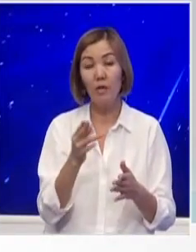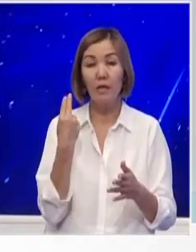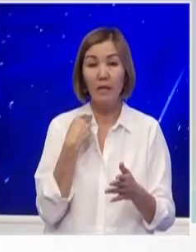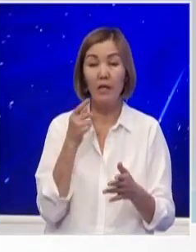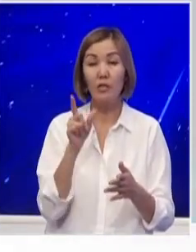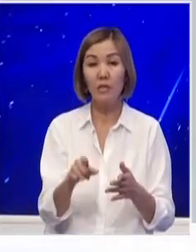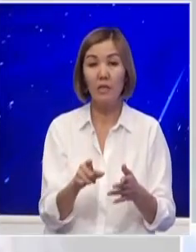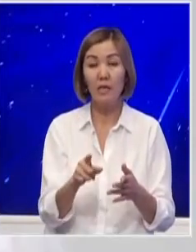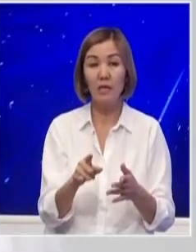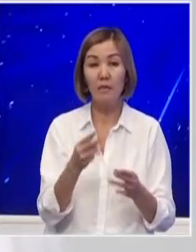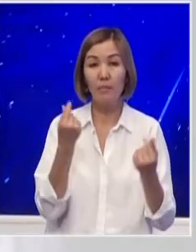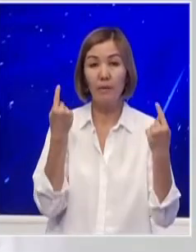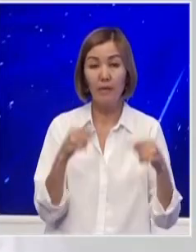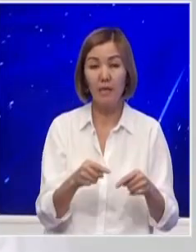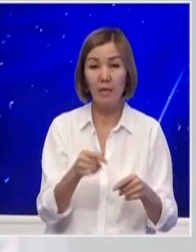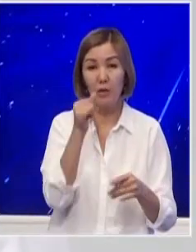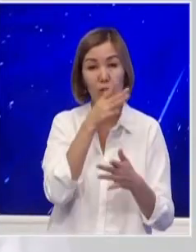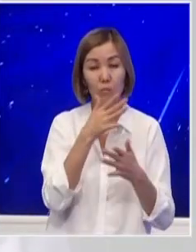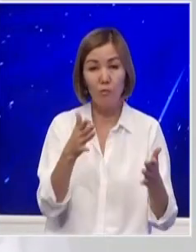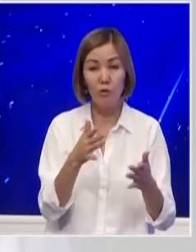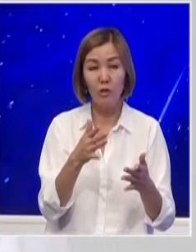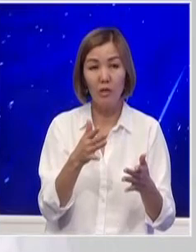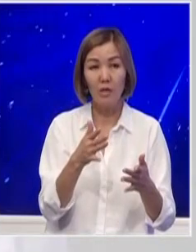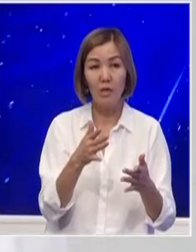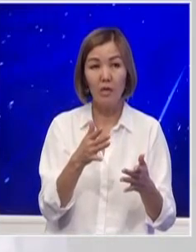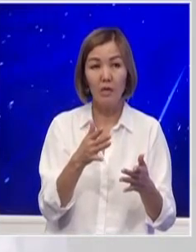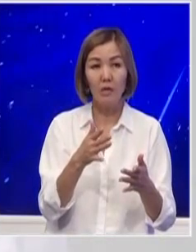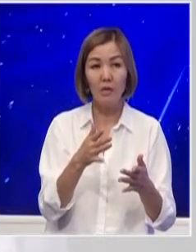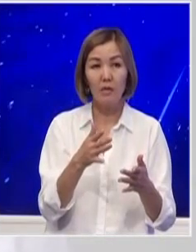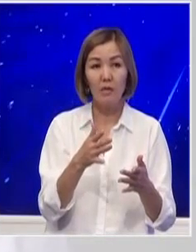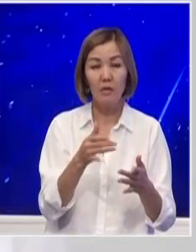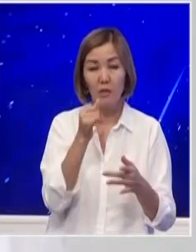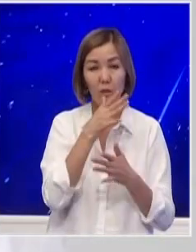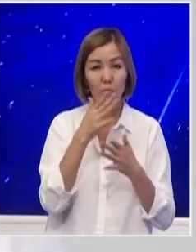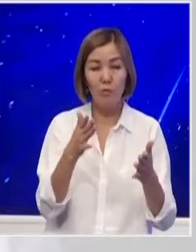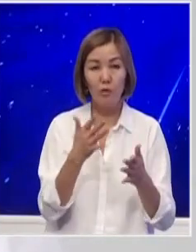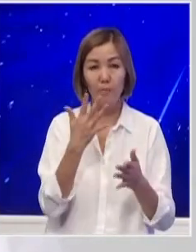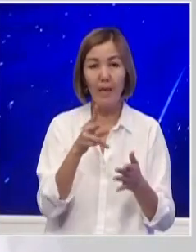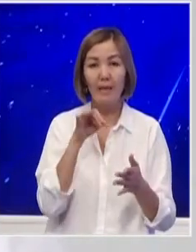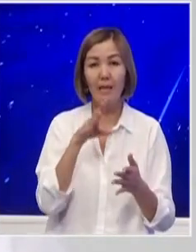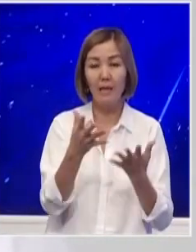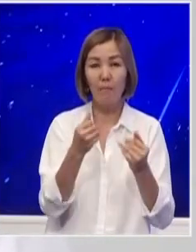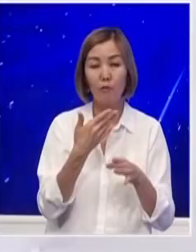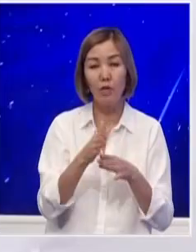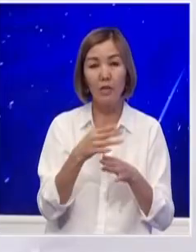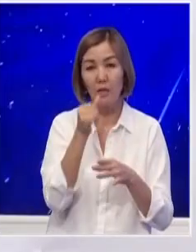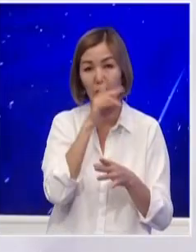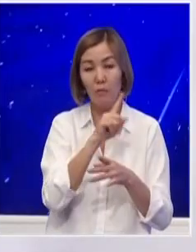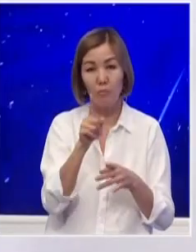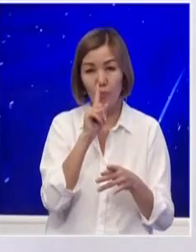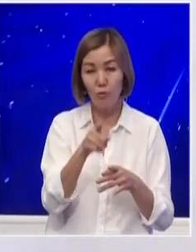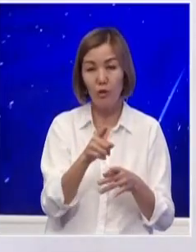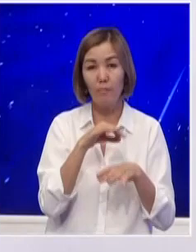после применения банкротства не сможет после признания банкротом он не сможет в течение 5 лет получать кредит. И также